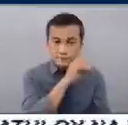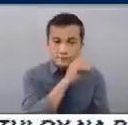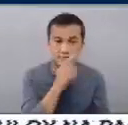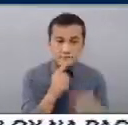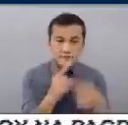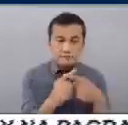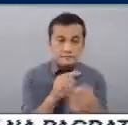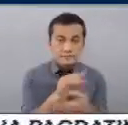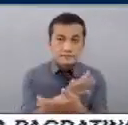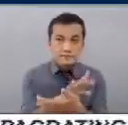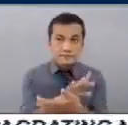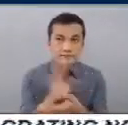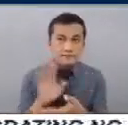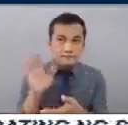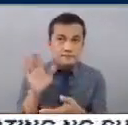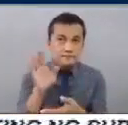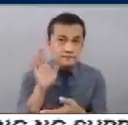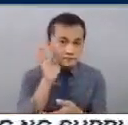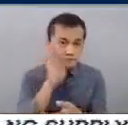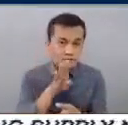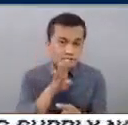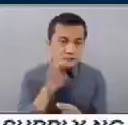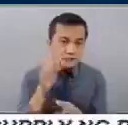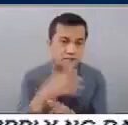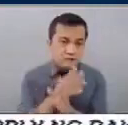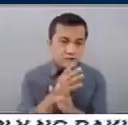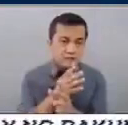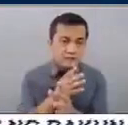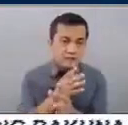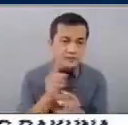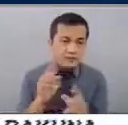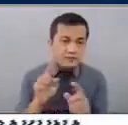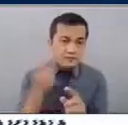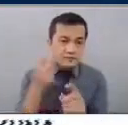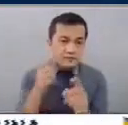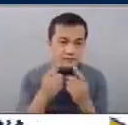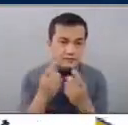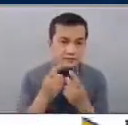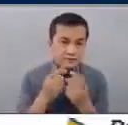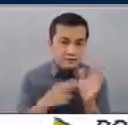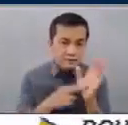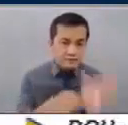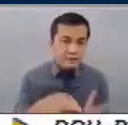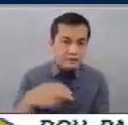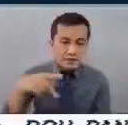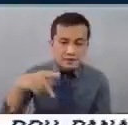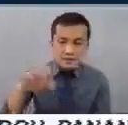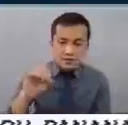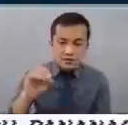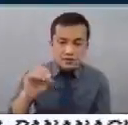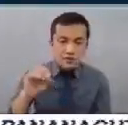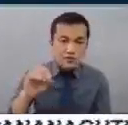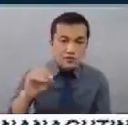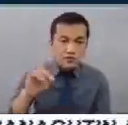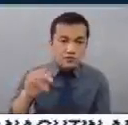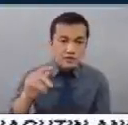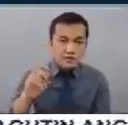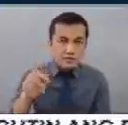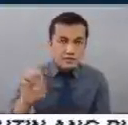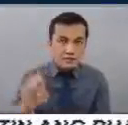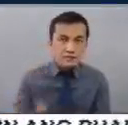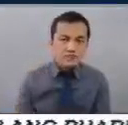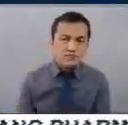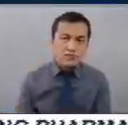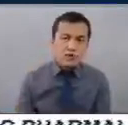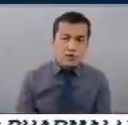October 8, it will be very, very noisy for the entire country. And what we need to focus on is